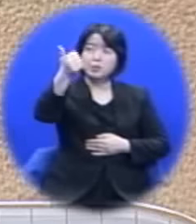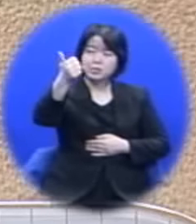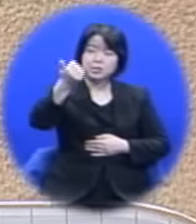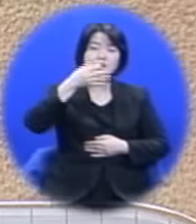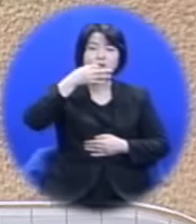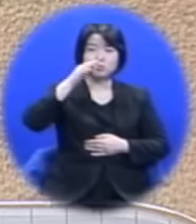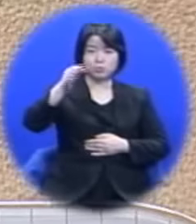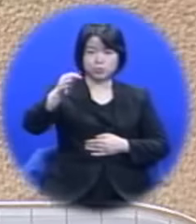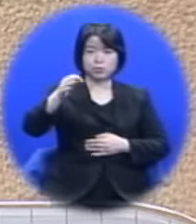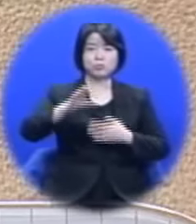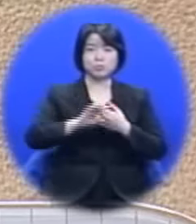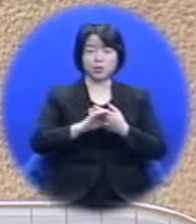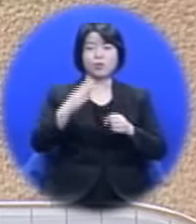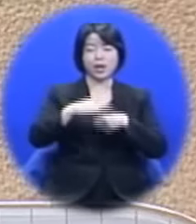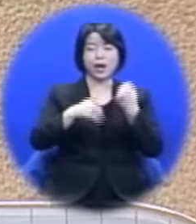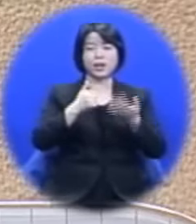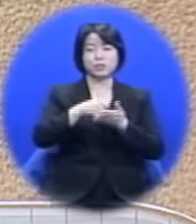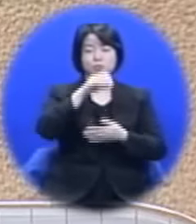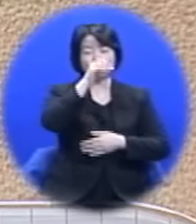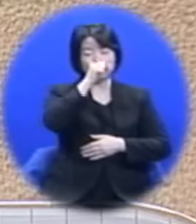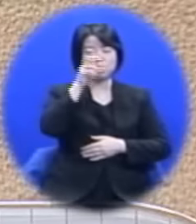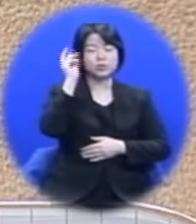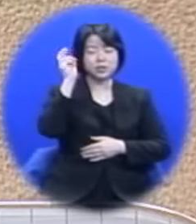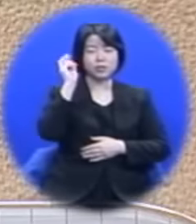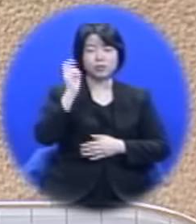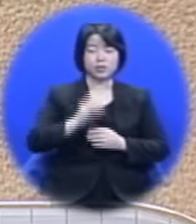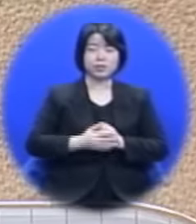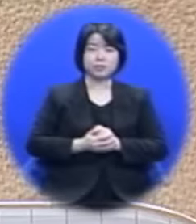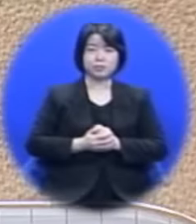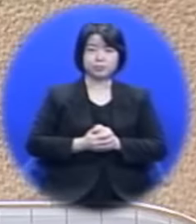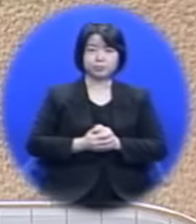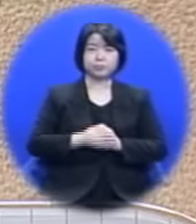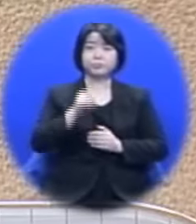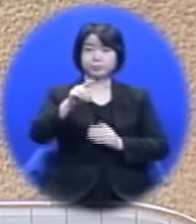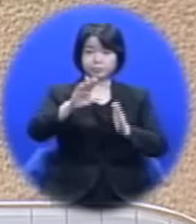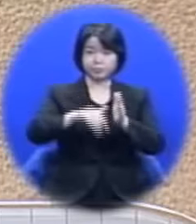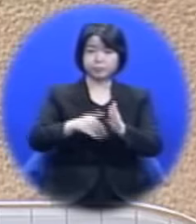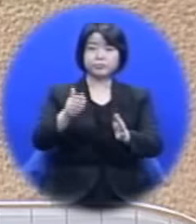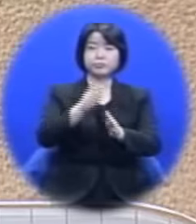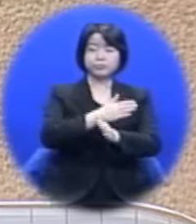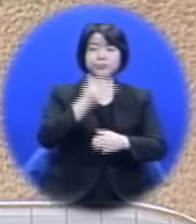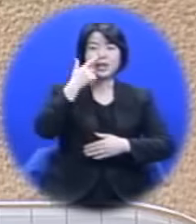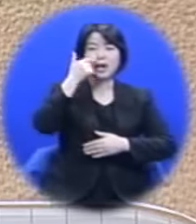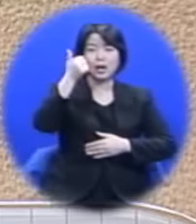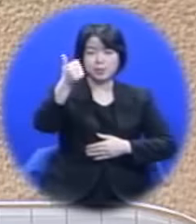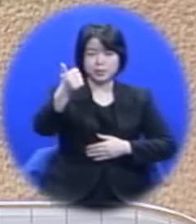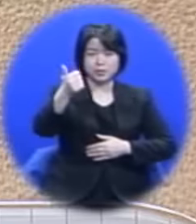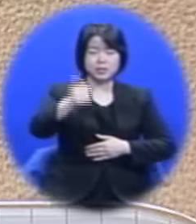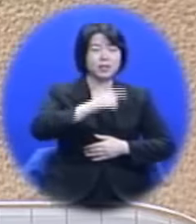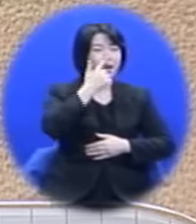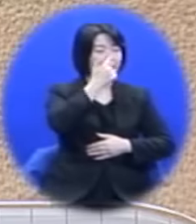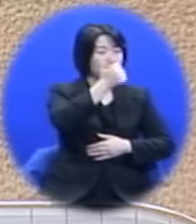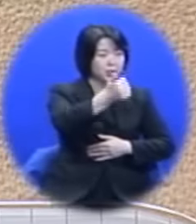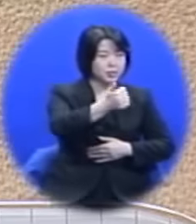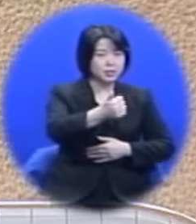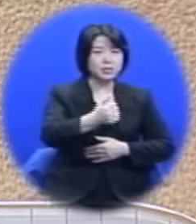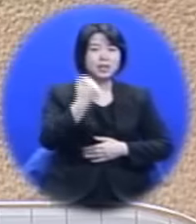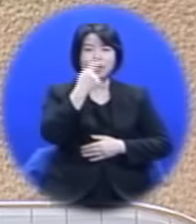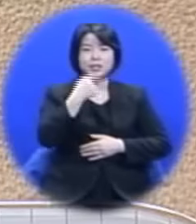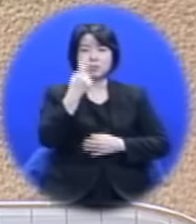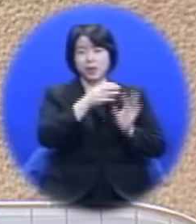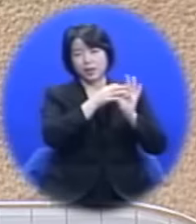하면 하나님도 좋으시겠다 그래서 그때부터 아버지 아버지 입에